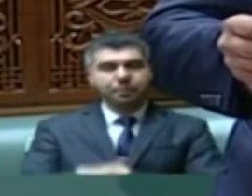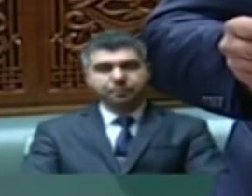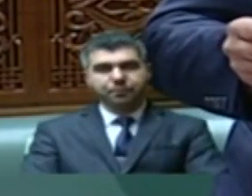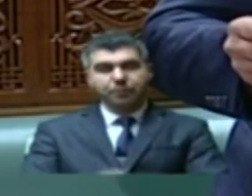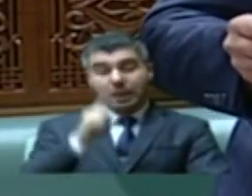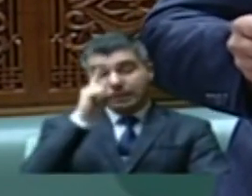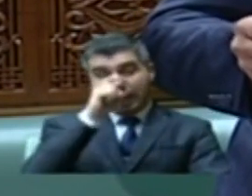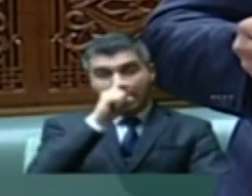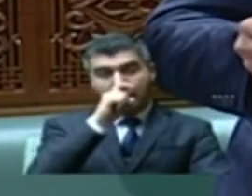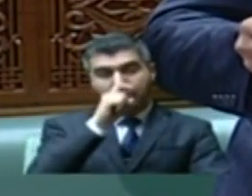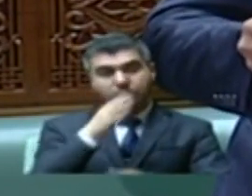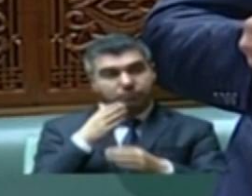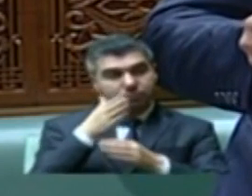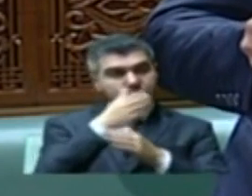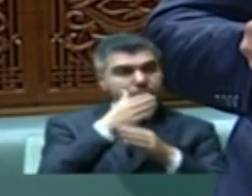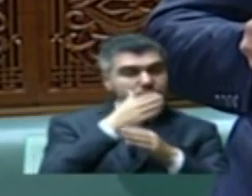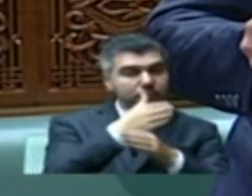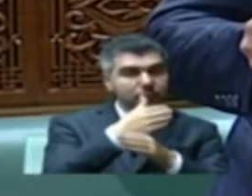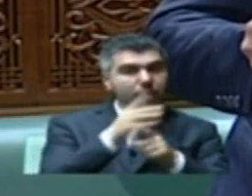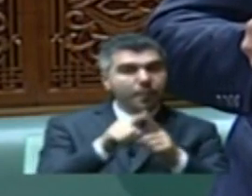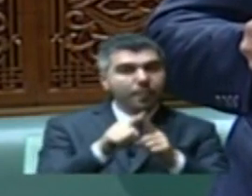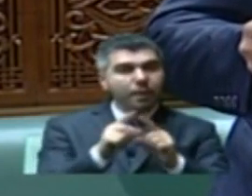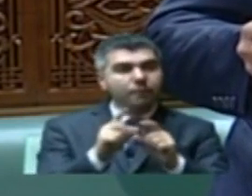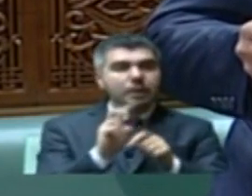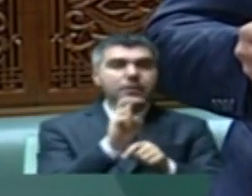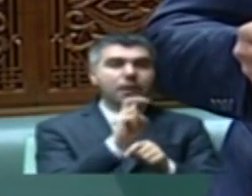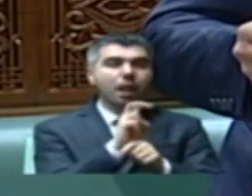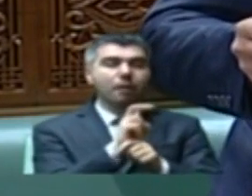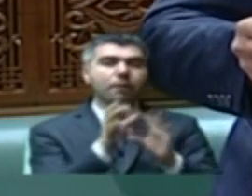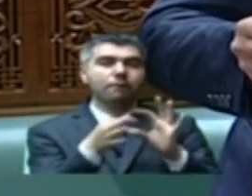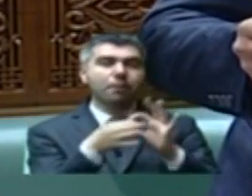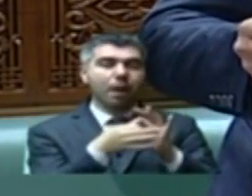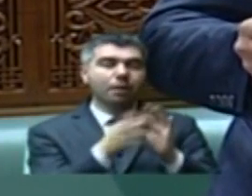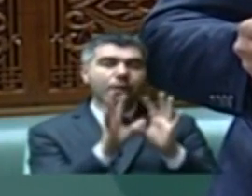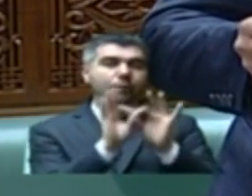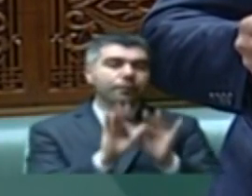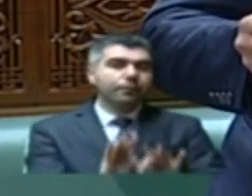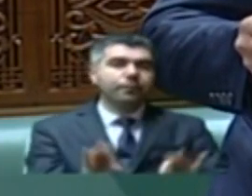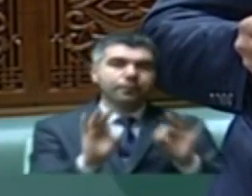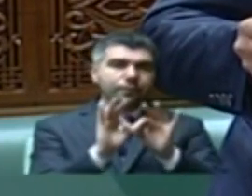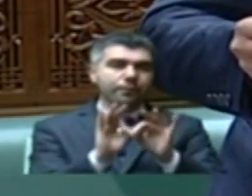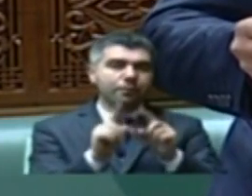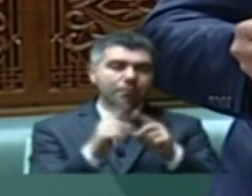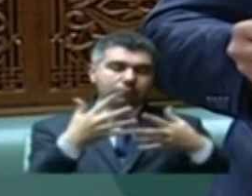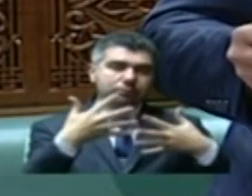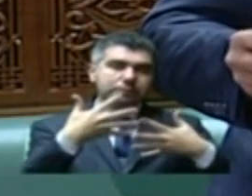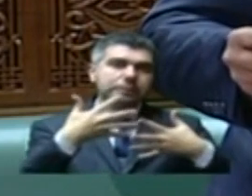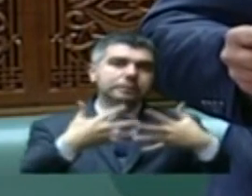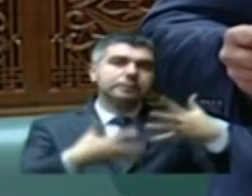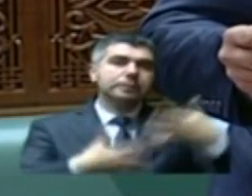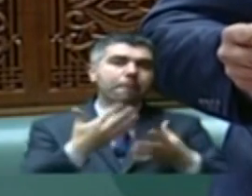وصعوبات ولوج إلى التمويل البنكي بسبب الشروط المجحفة